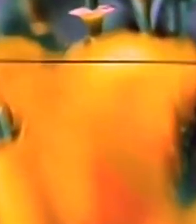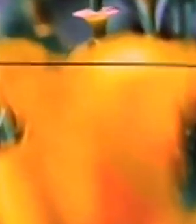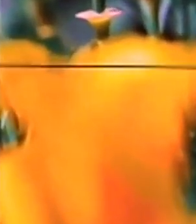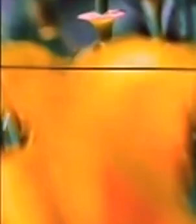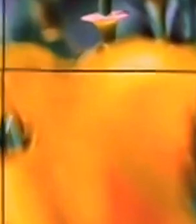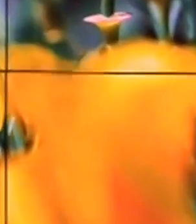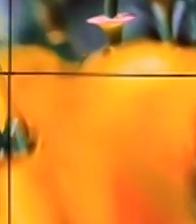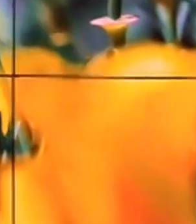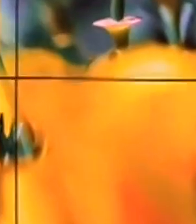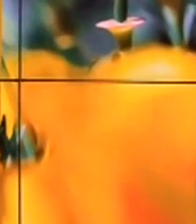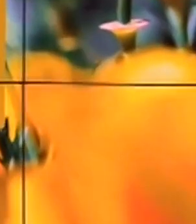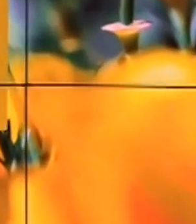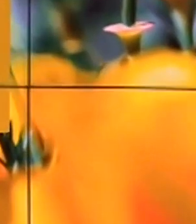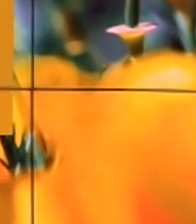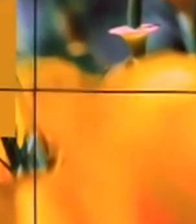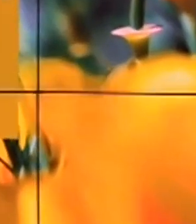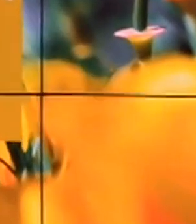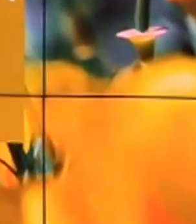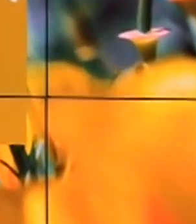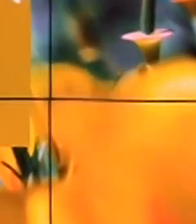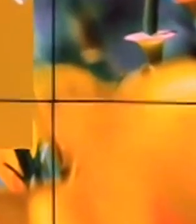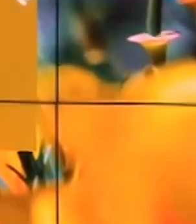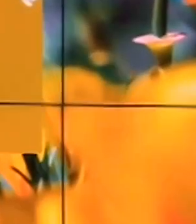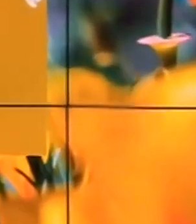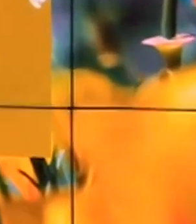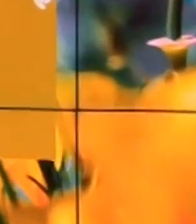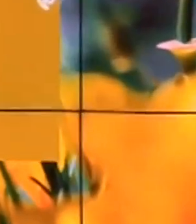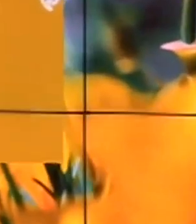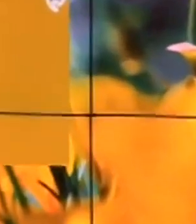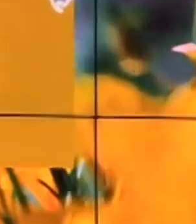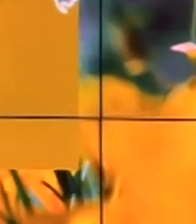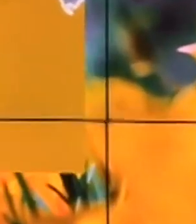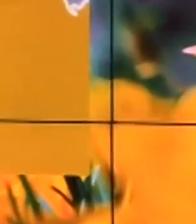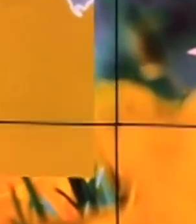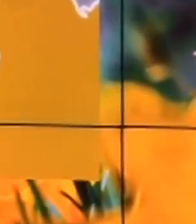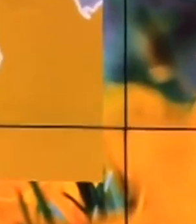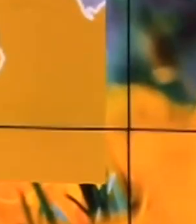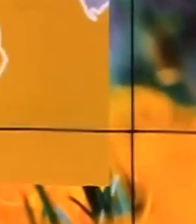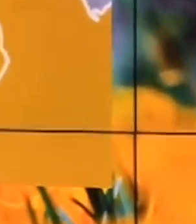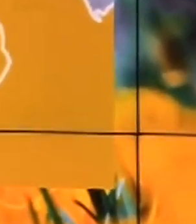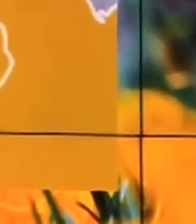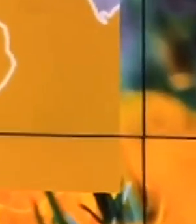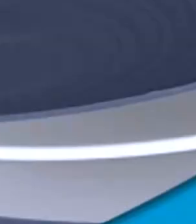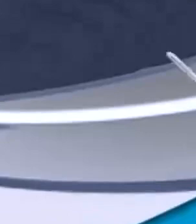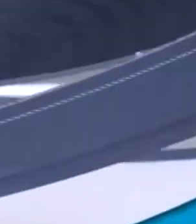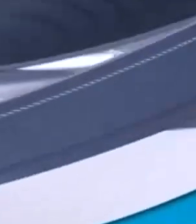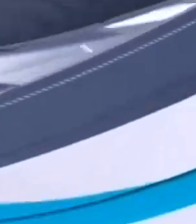күндіз 19 градусқа дейін көтеріледі. Назарларыңызға рахмет, ұлттық арна қосулы болсын.